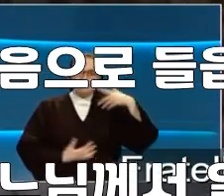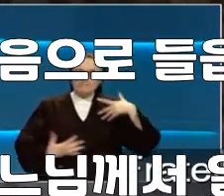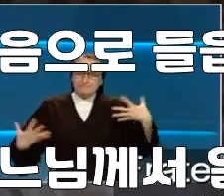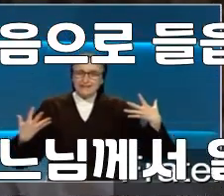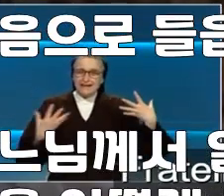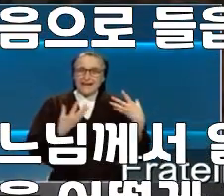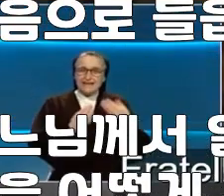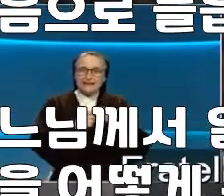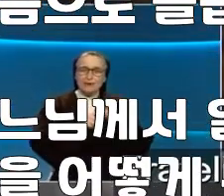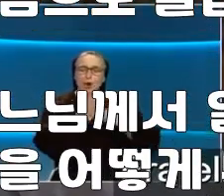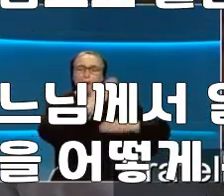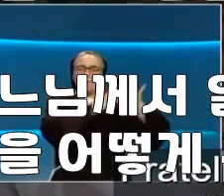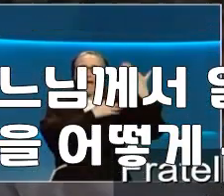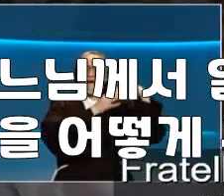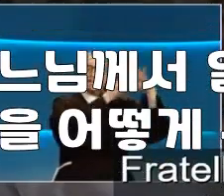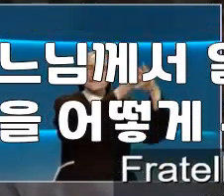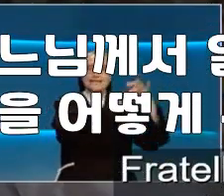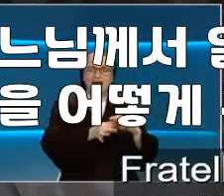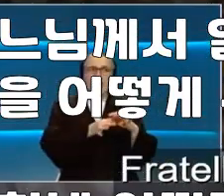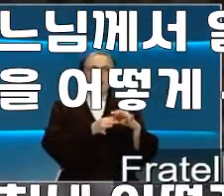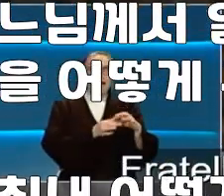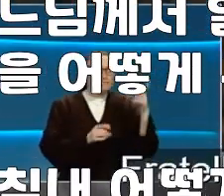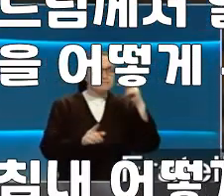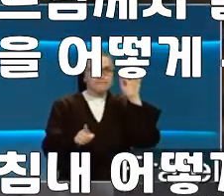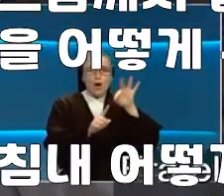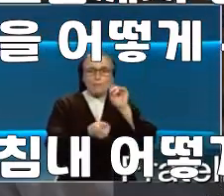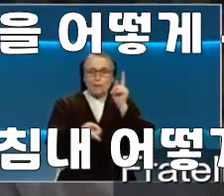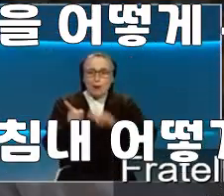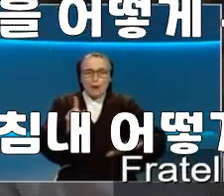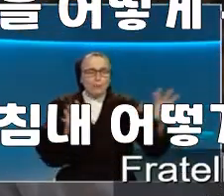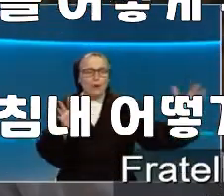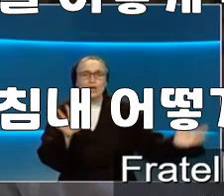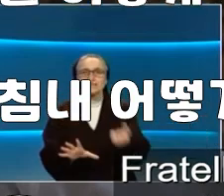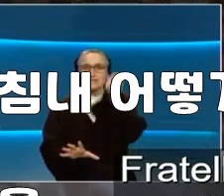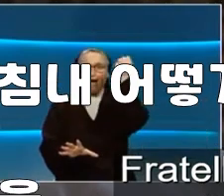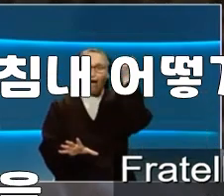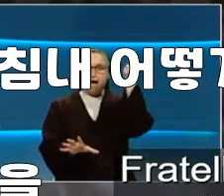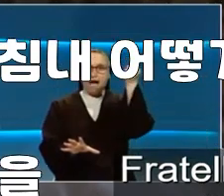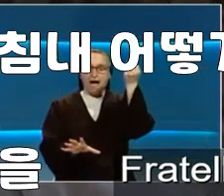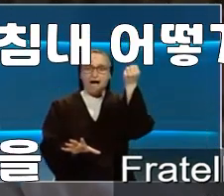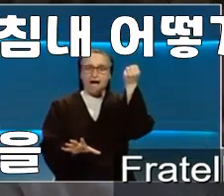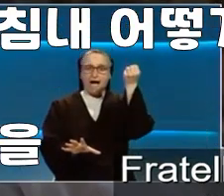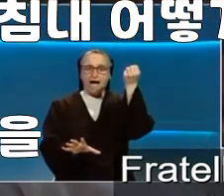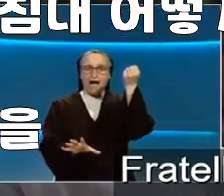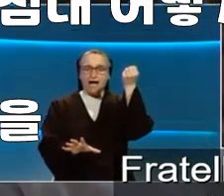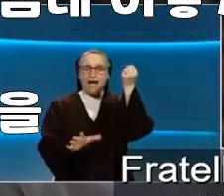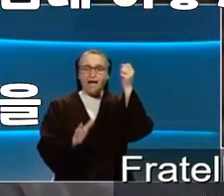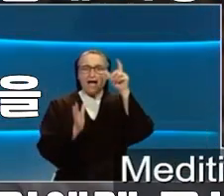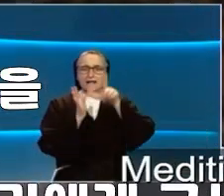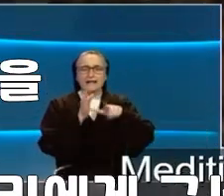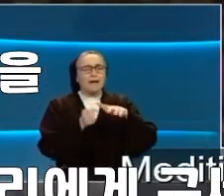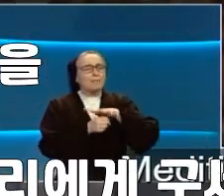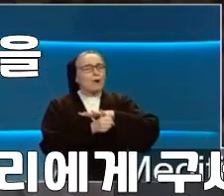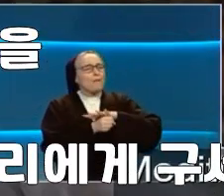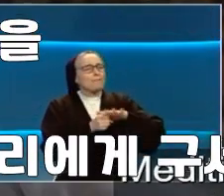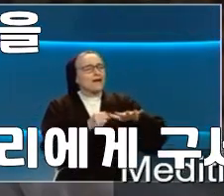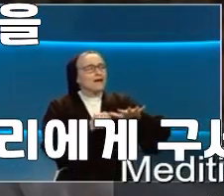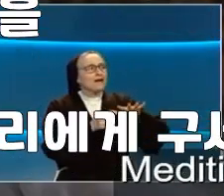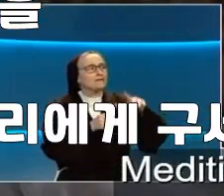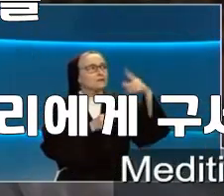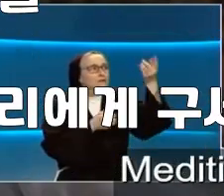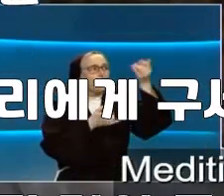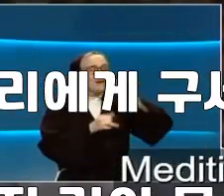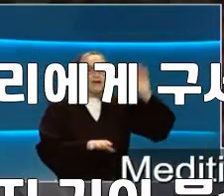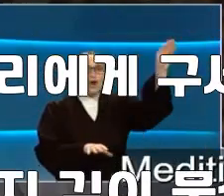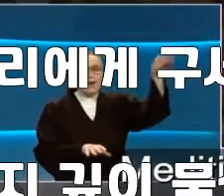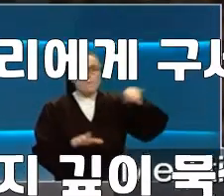Meditiamo come nell'antica alleanza Dio ha salvato il suo popolo e nella pienezza dei tempi ha mandato a noi il